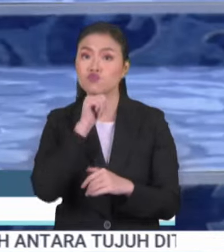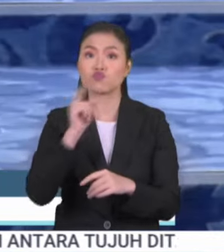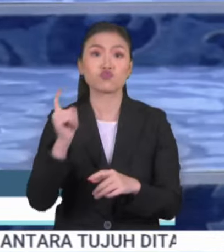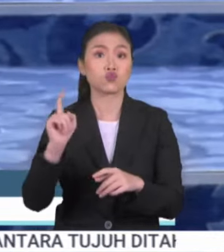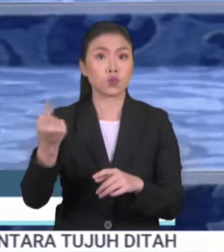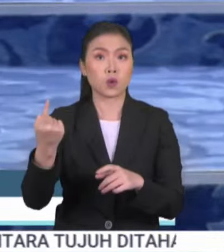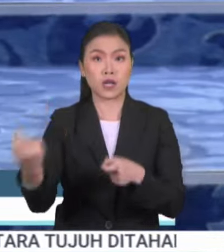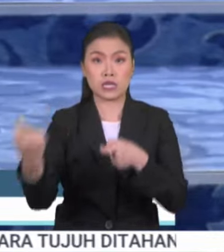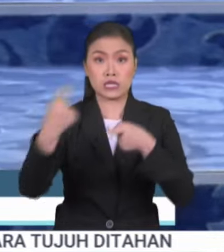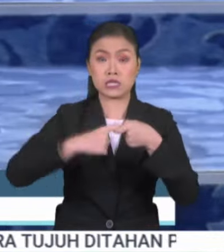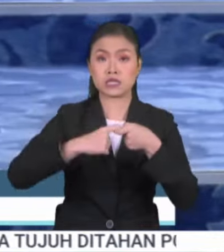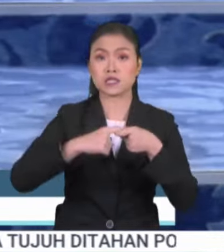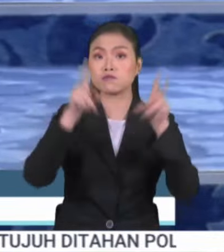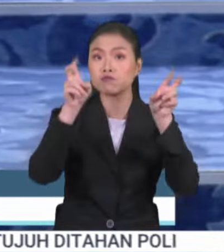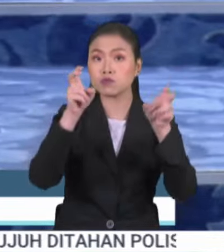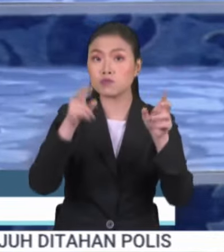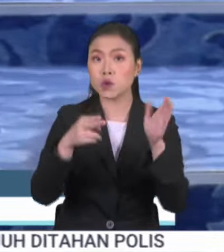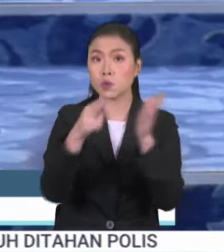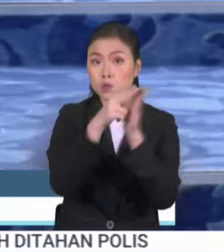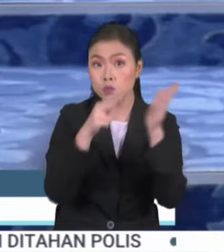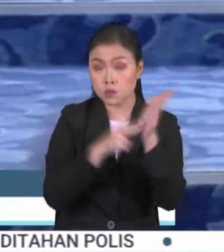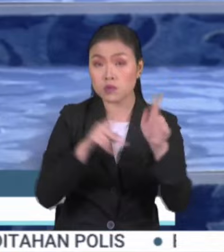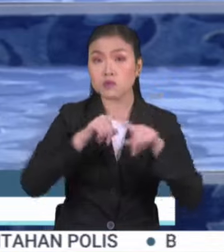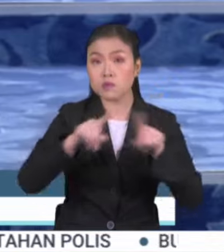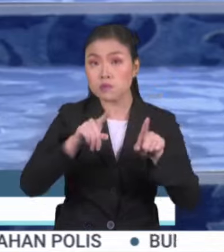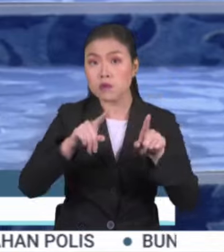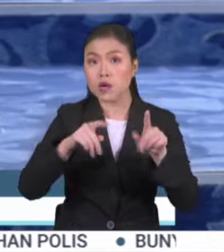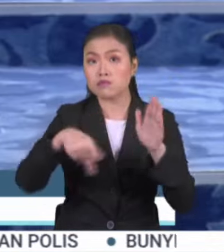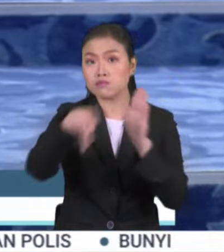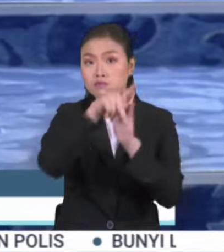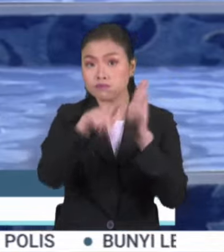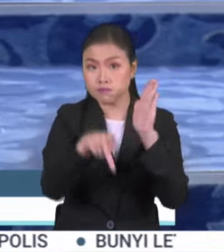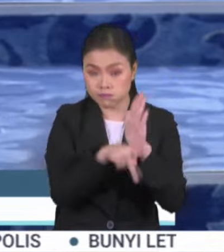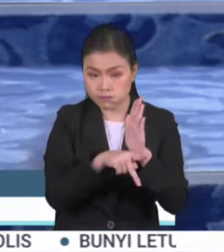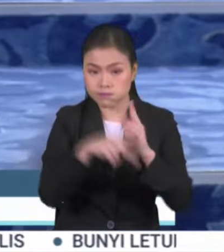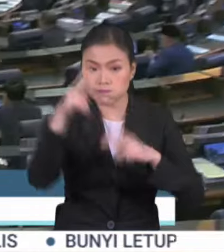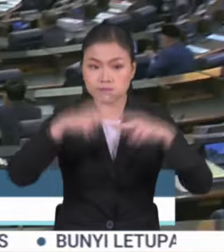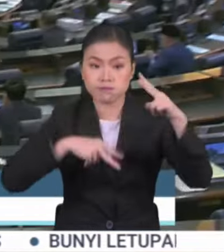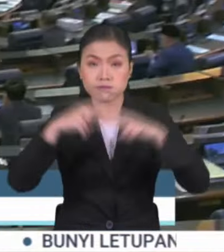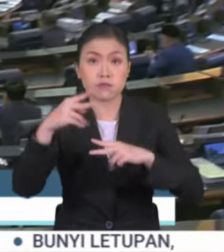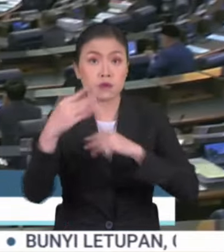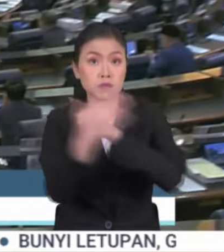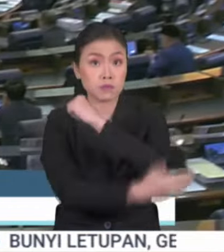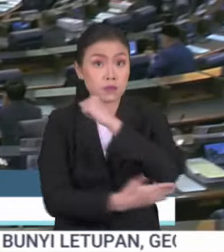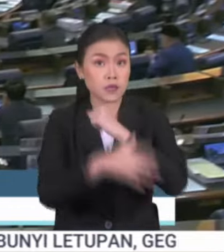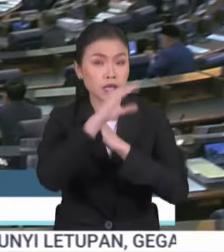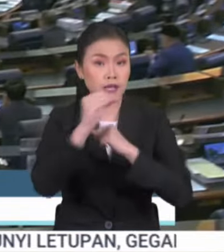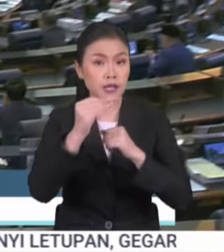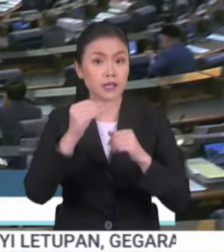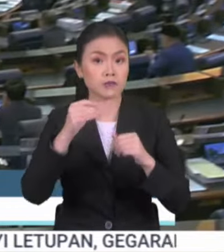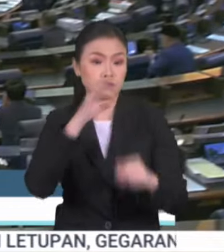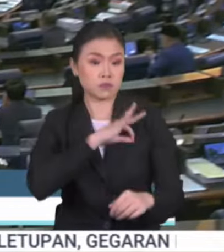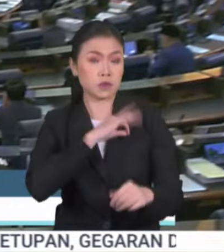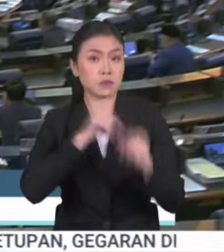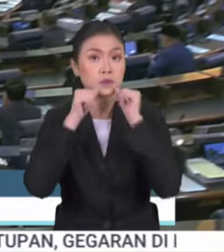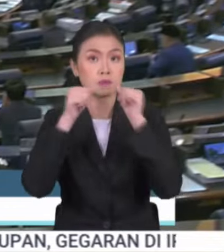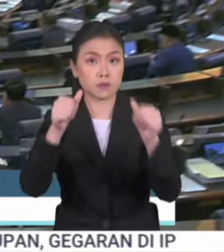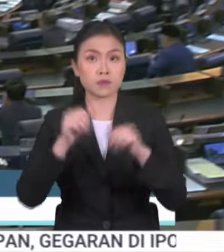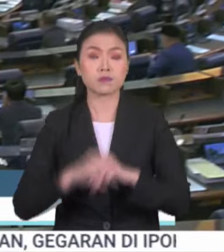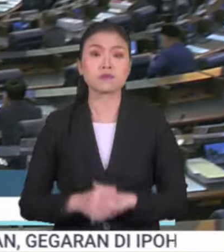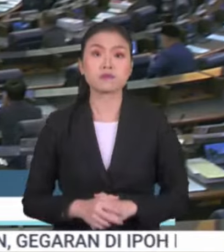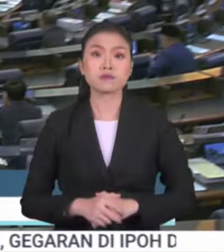membabitkan isu teknikal undang-undang tetapi soal prinsip pembangunan negara dan kepentingan awam.